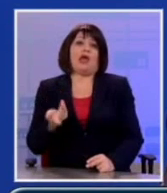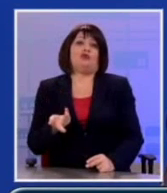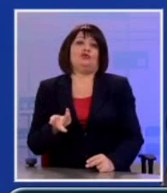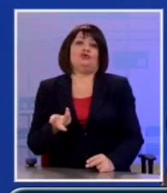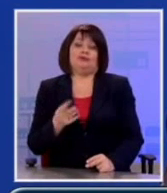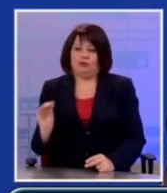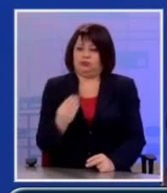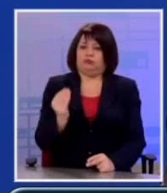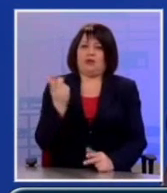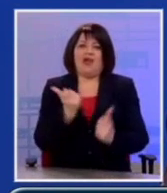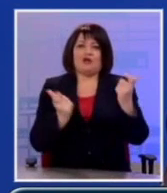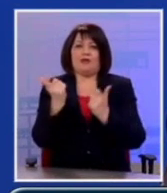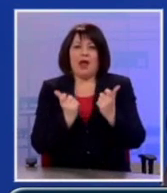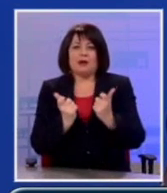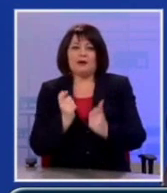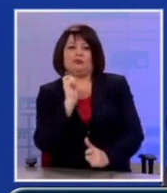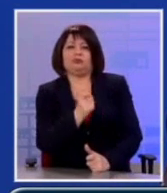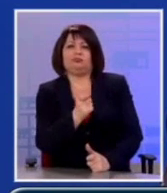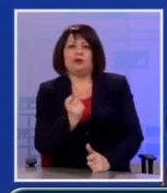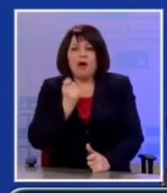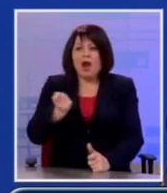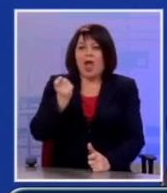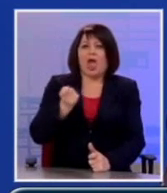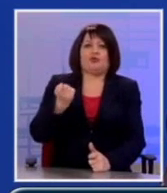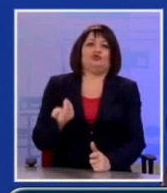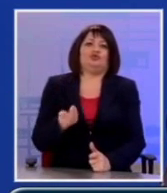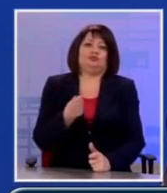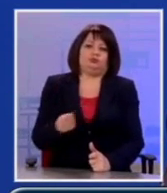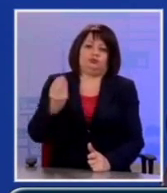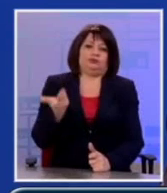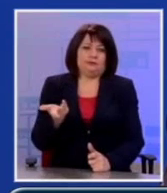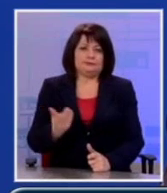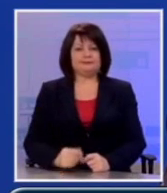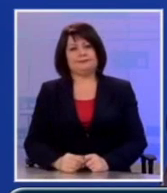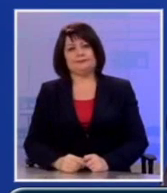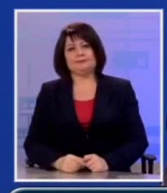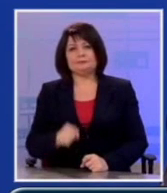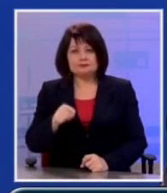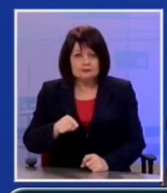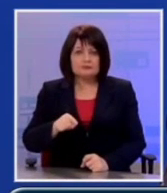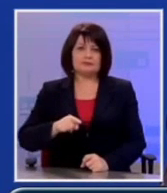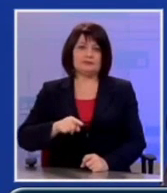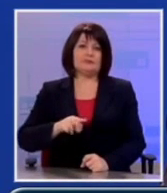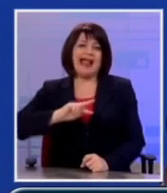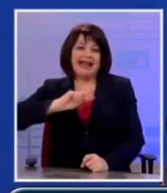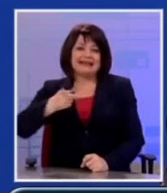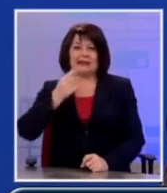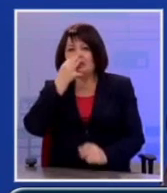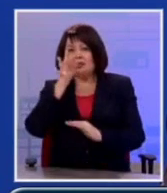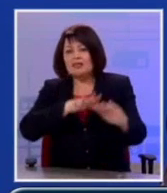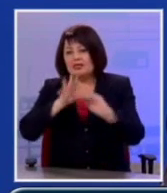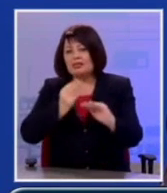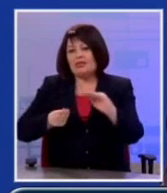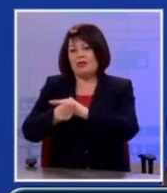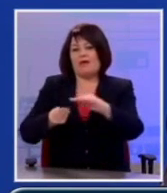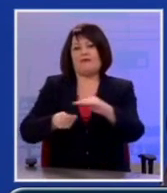δημιουργίας παράνομου χρέους. Εξάλλου, αυτό είναι και το πλαίσιο της αντιδιαφθοράς συνολικά